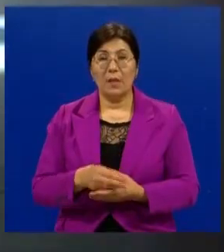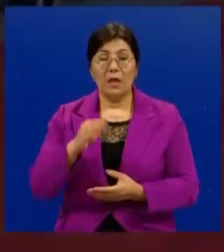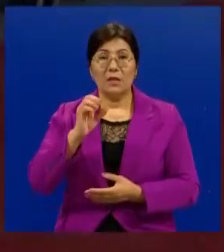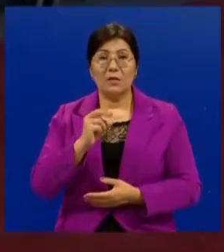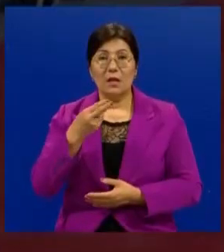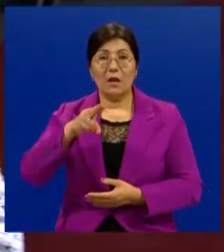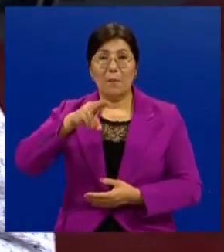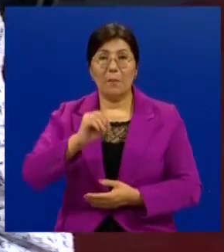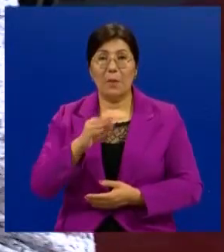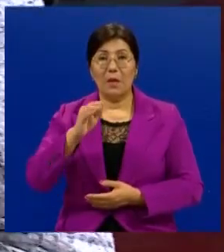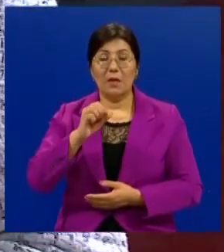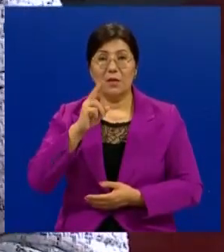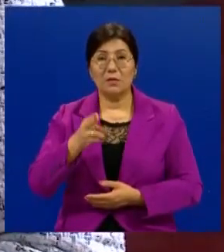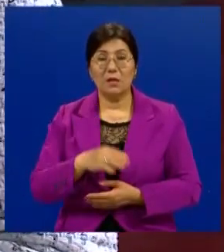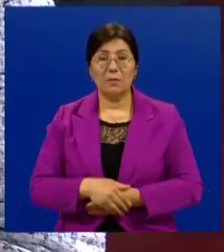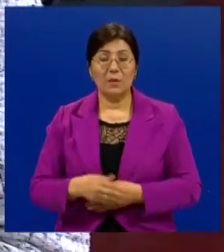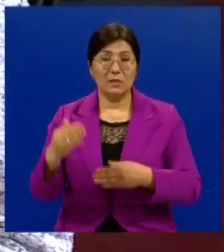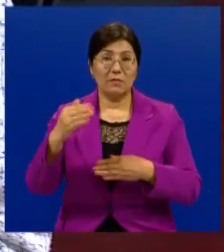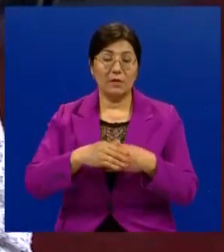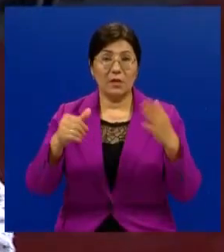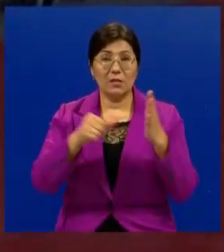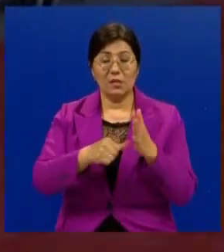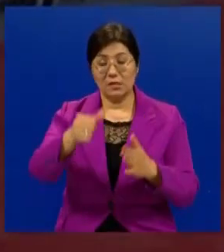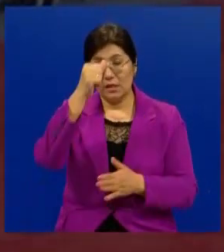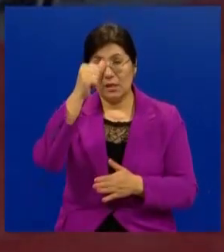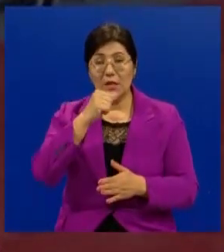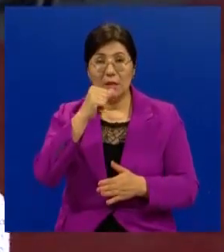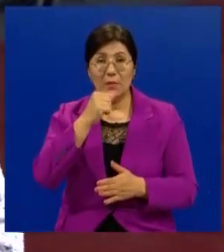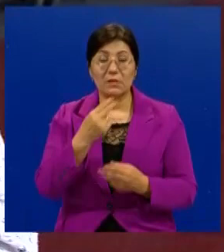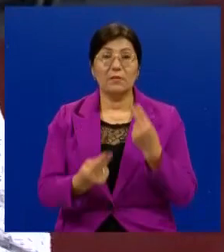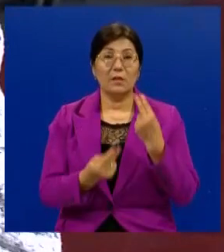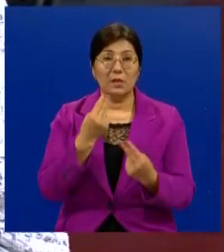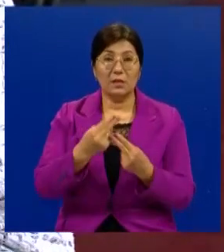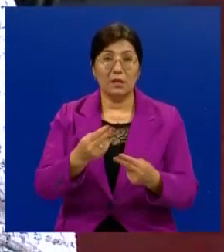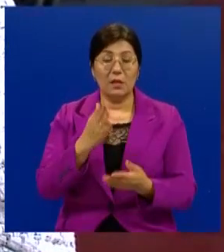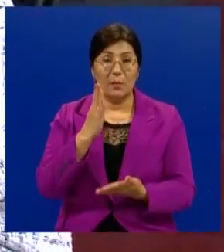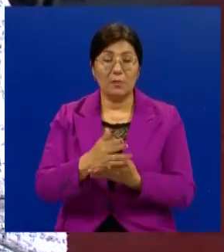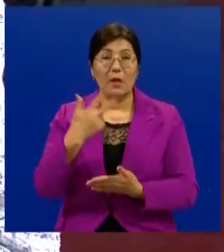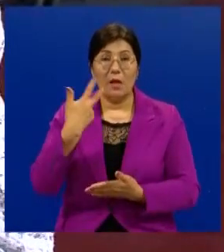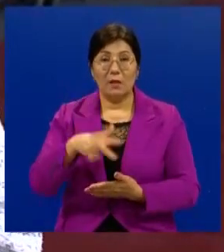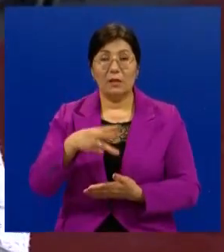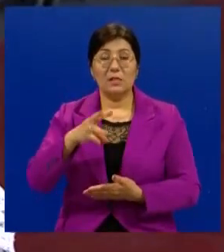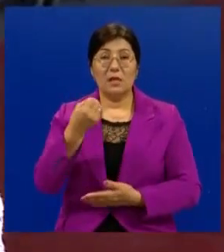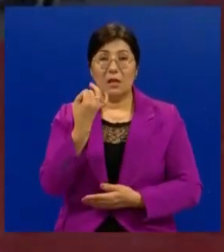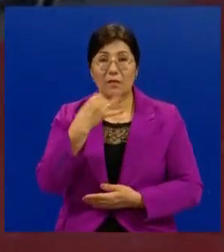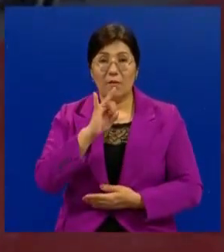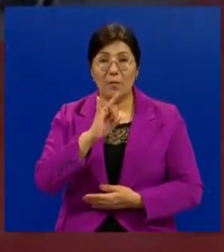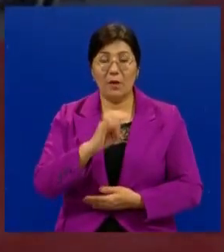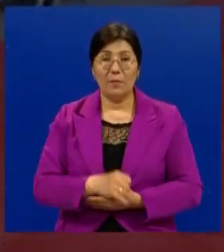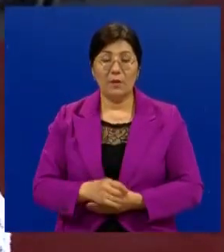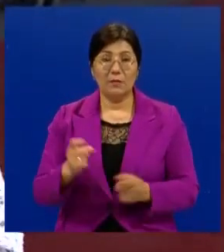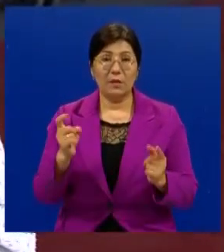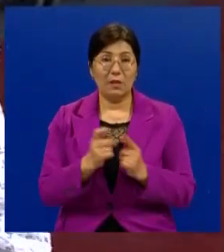Жик-Пи-Жик. Отметим, официальное закрытие 6-х летних паралимпийских игр состоится 30 мая. К